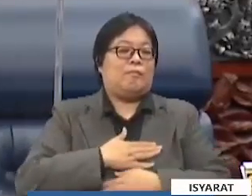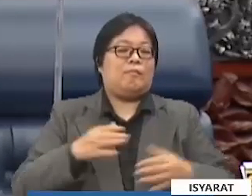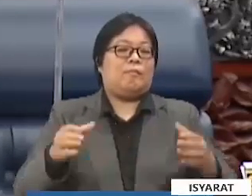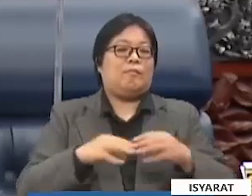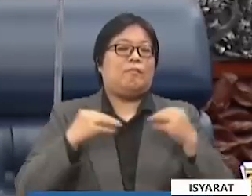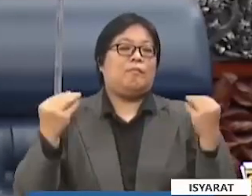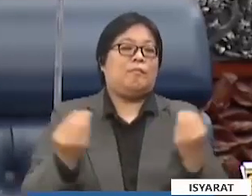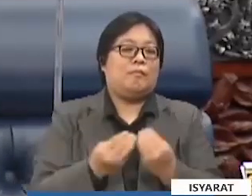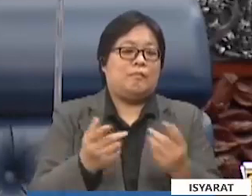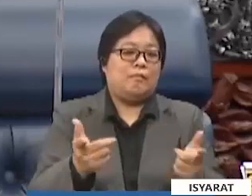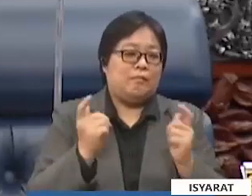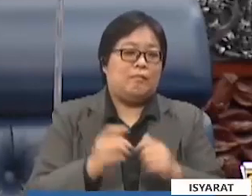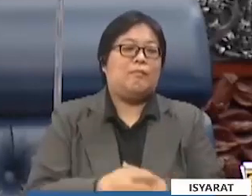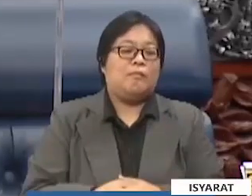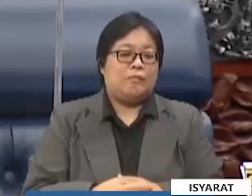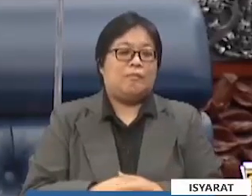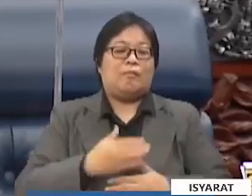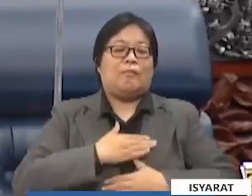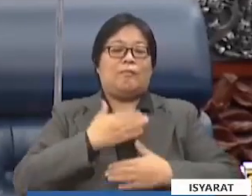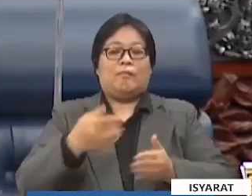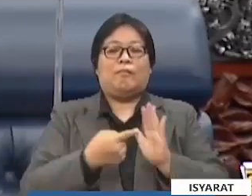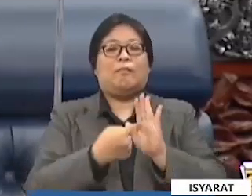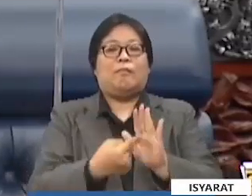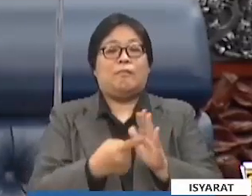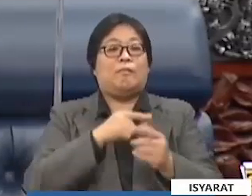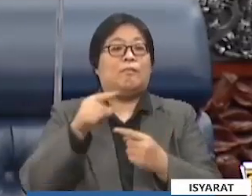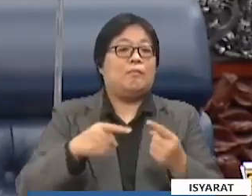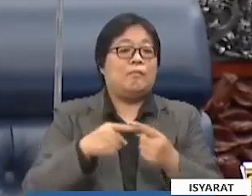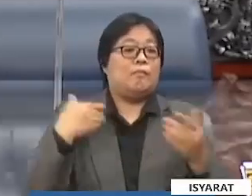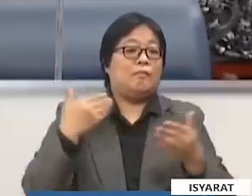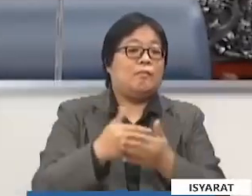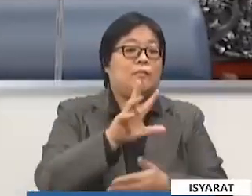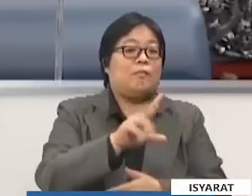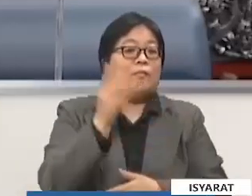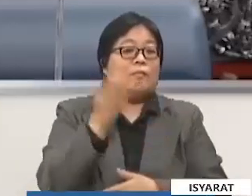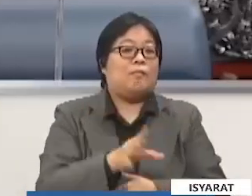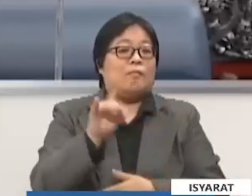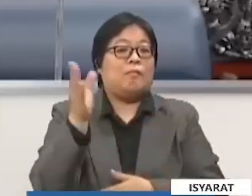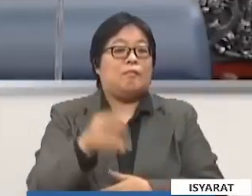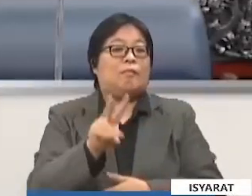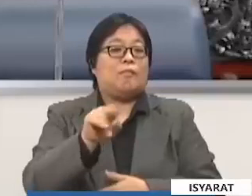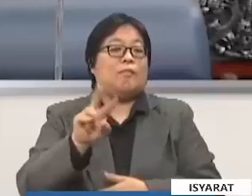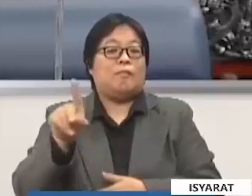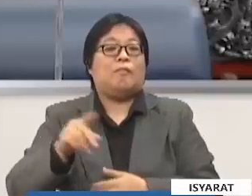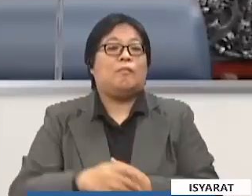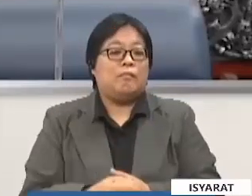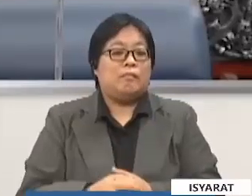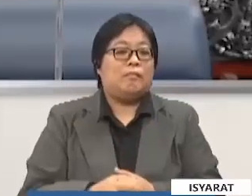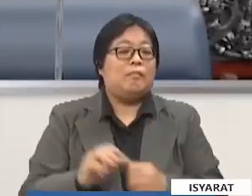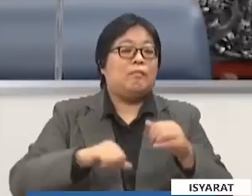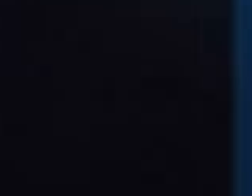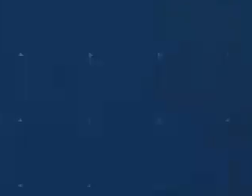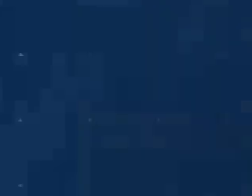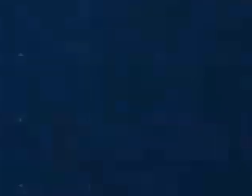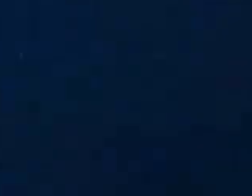segenap lapisan masyarakat secepat mungkin. Komitmen ini dibuktikan apabila sehingga 31 Ogos 2021,